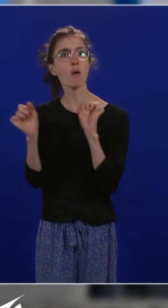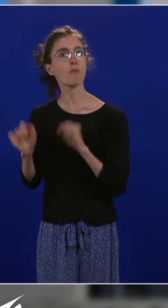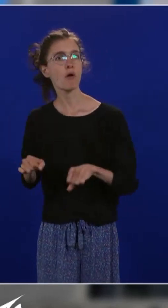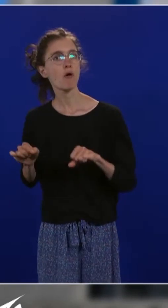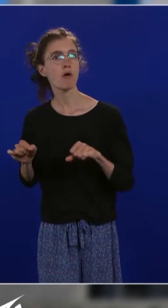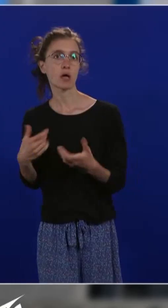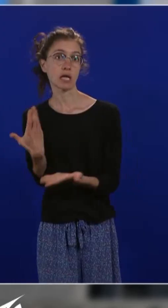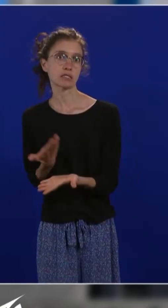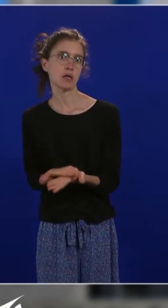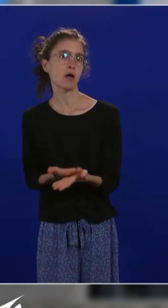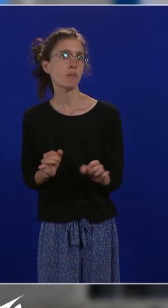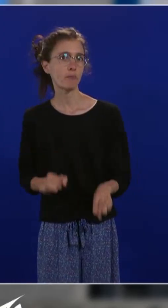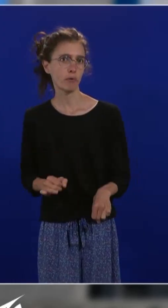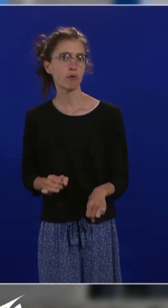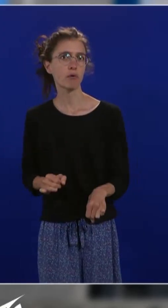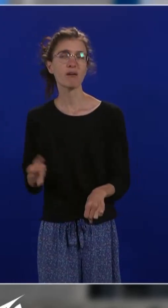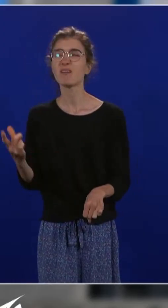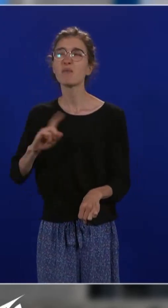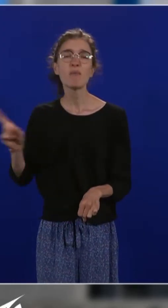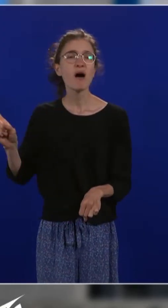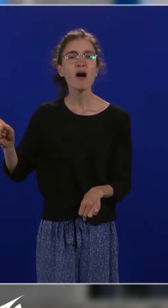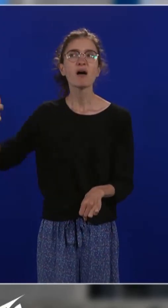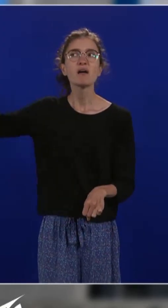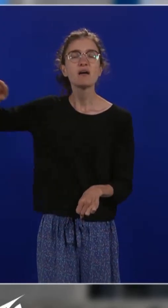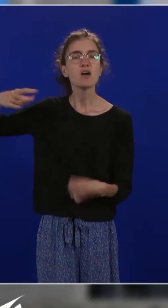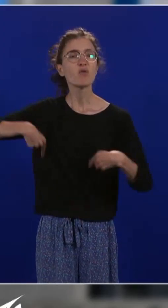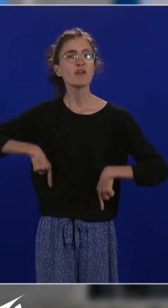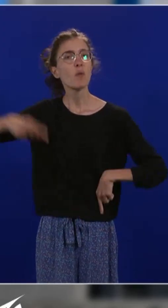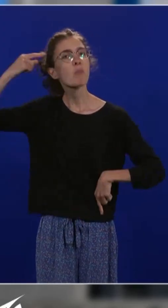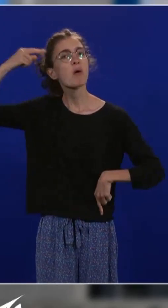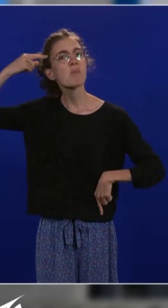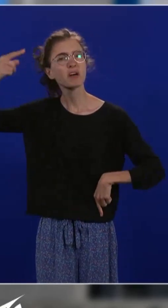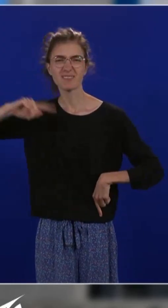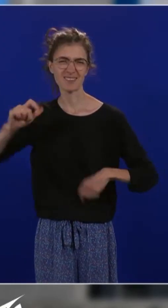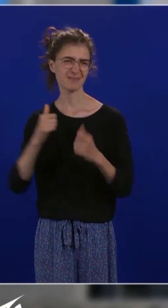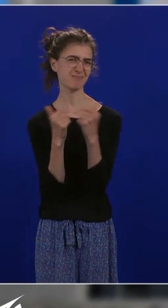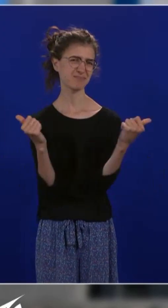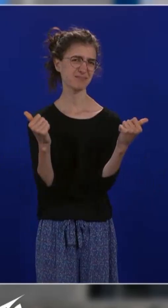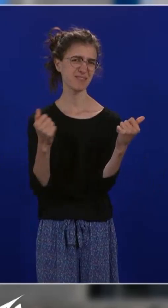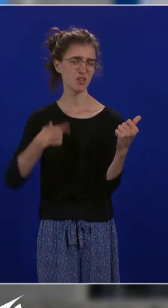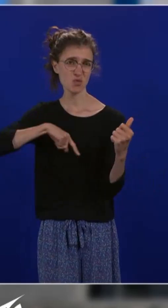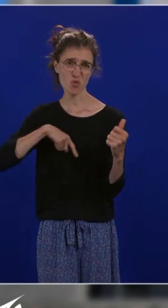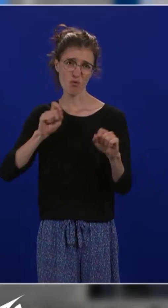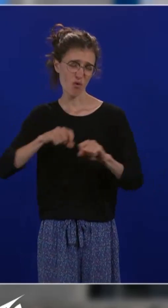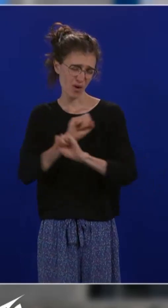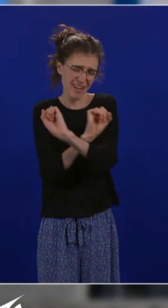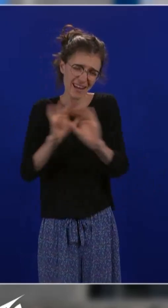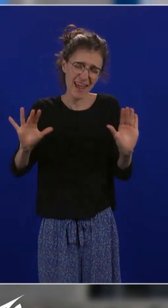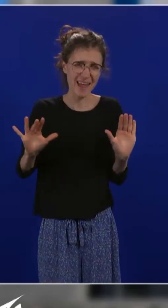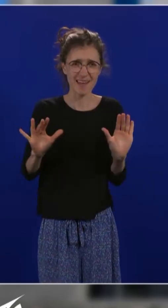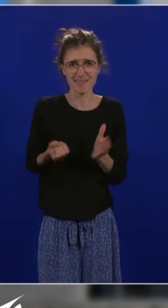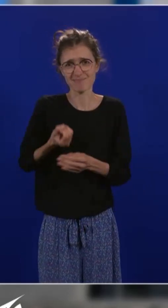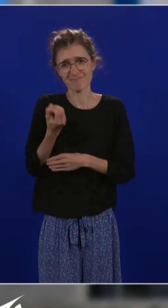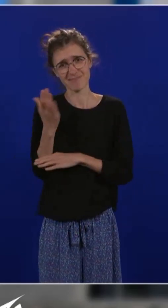successifs. Nous devons aussi assumer un discours clair, et je dirais même honnête.